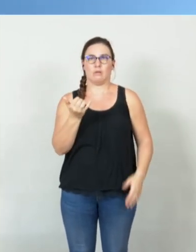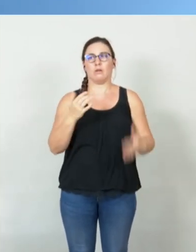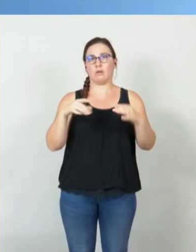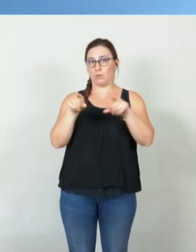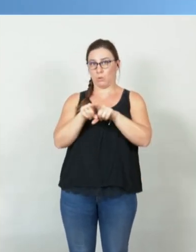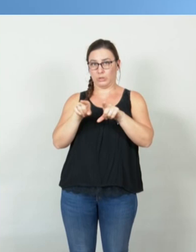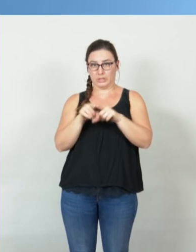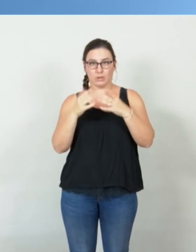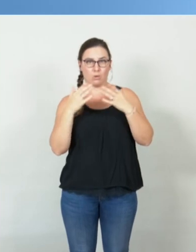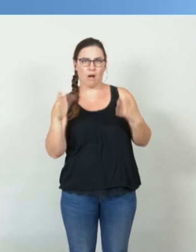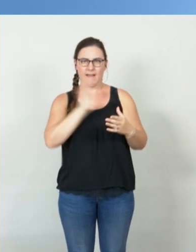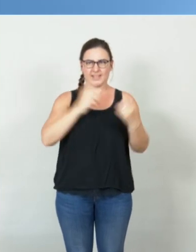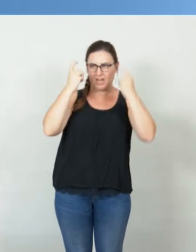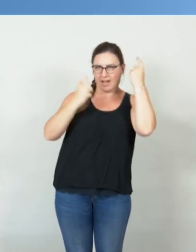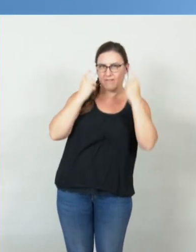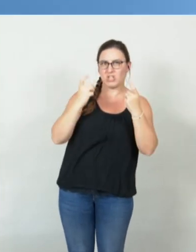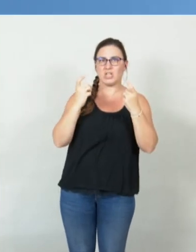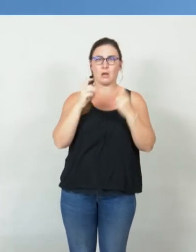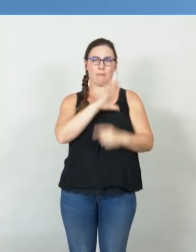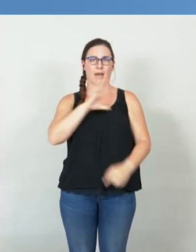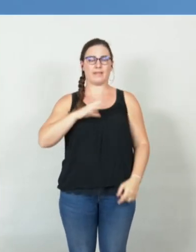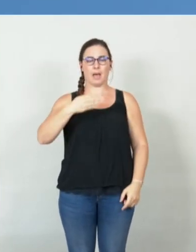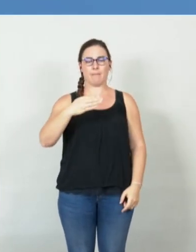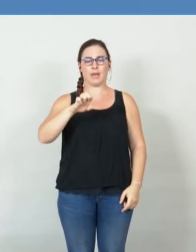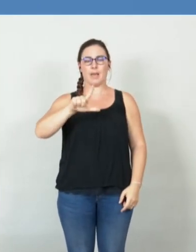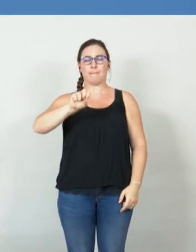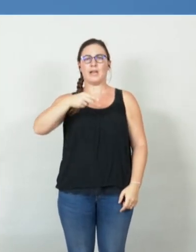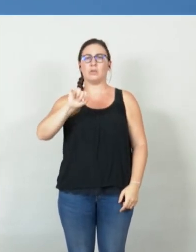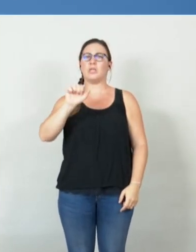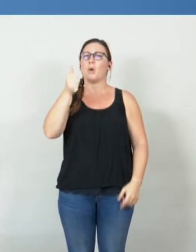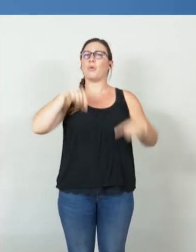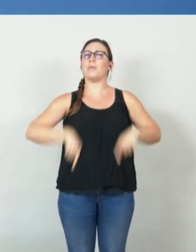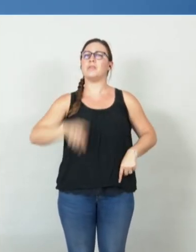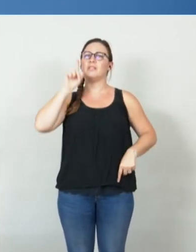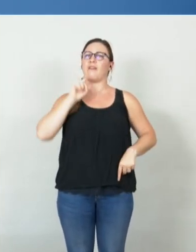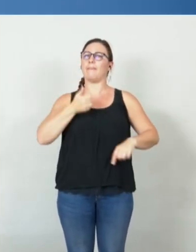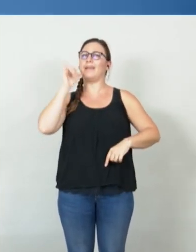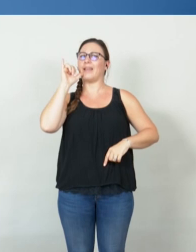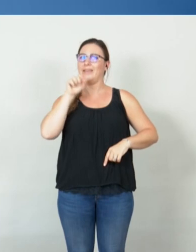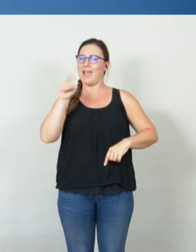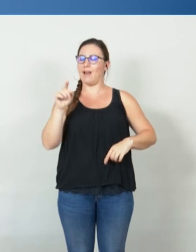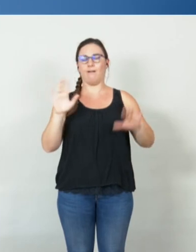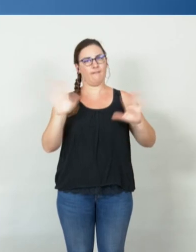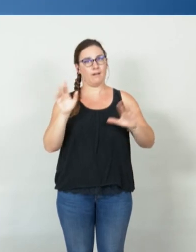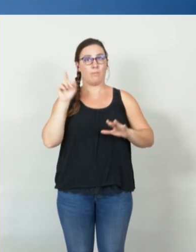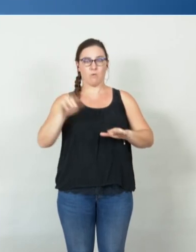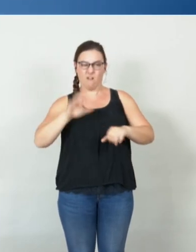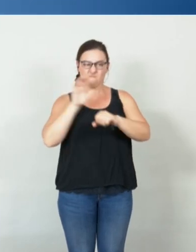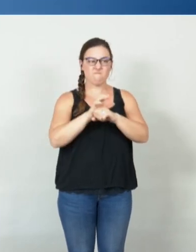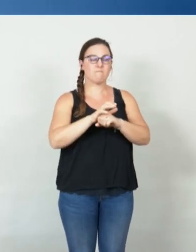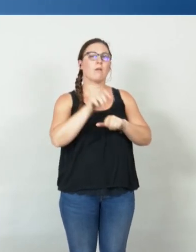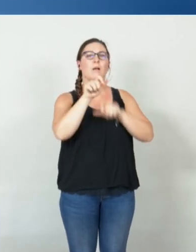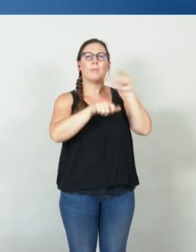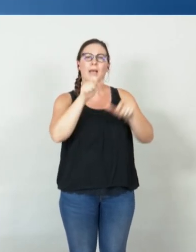non plus de chercher des convergences avec Madame Meloni première ministre italienne qui elle décide de s'attaquer aux familles homoparentales